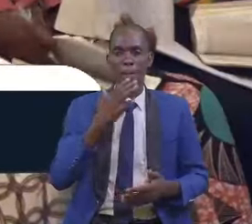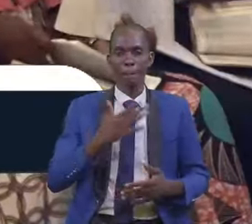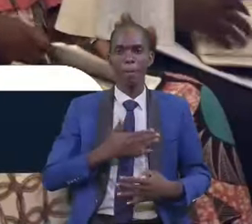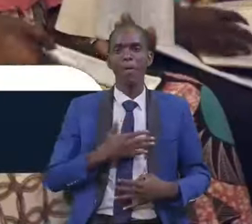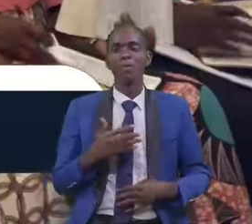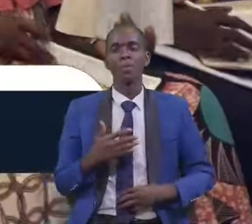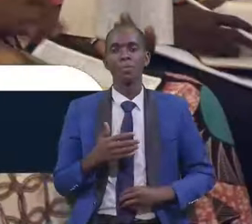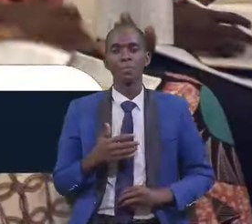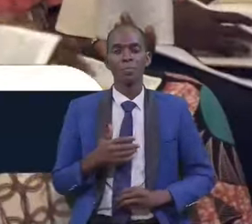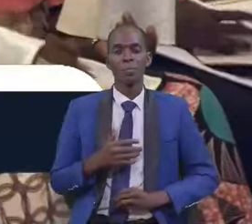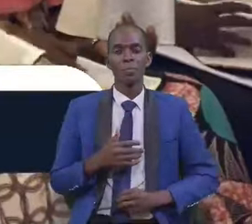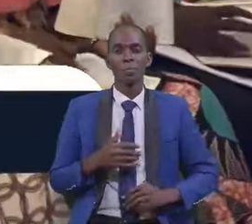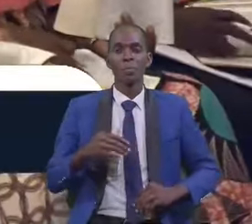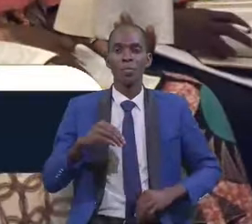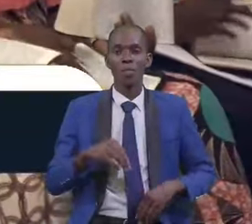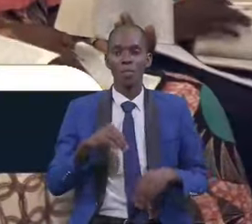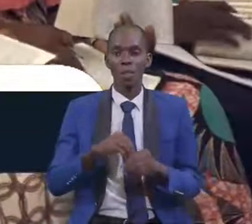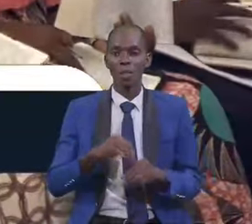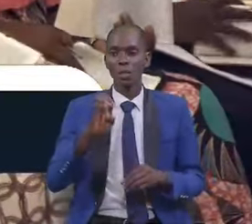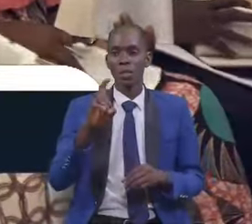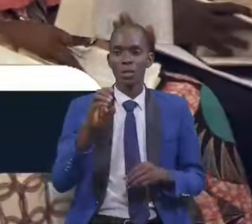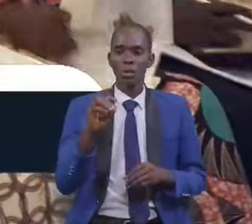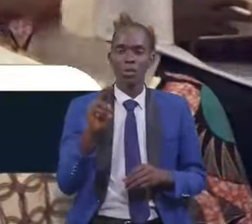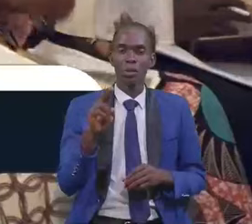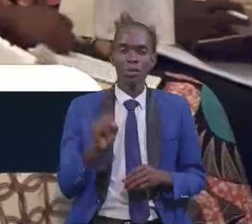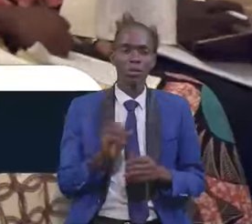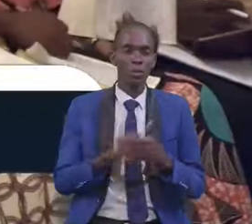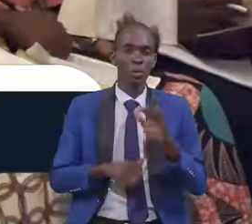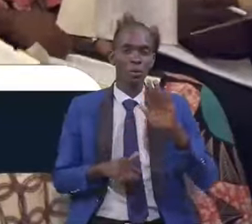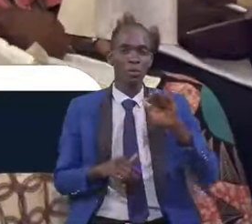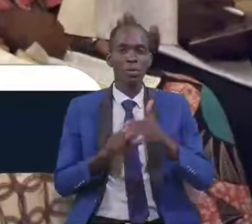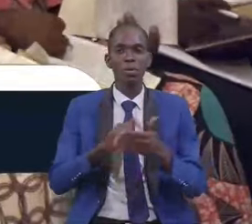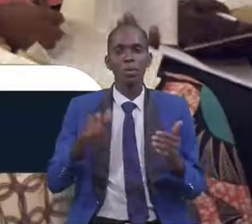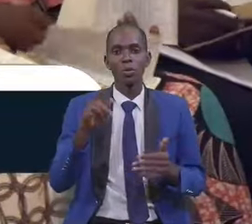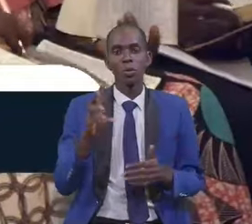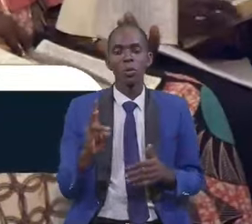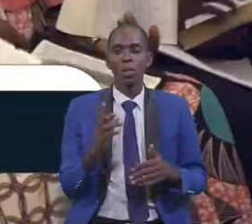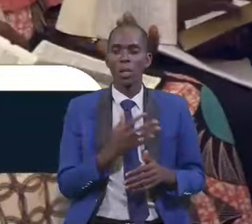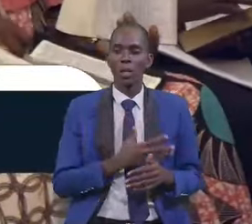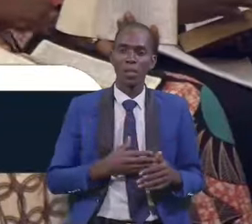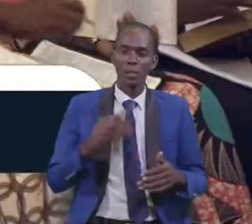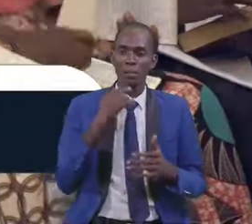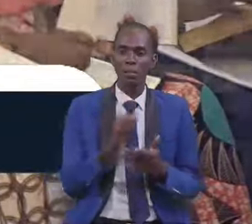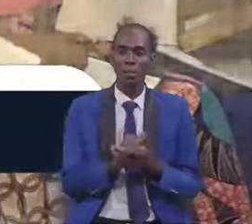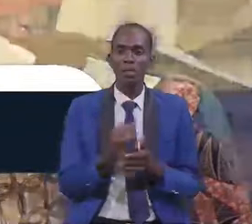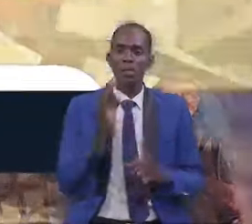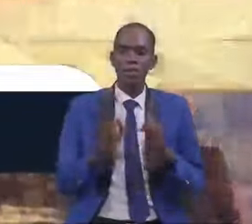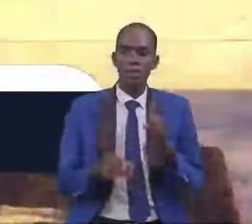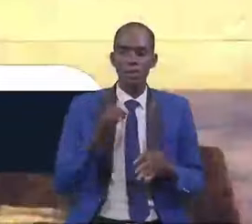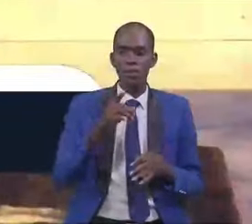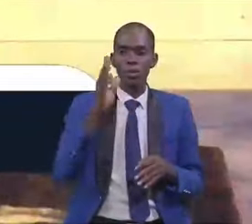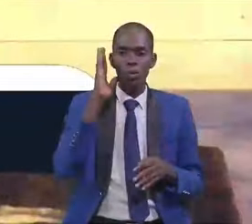15, verset 26. Il dit, si tu écoutes